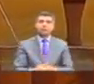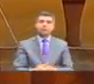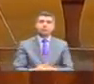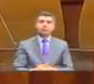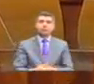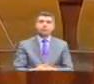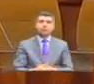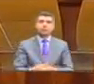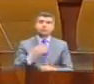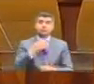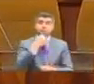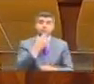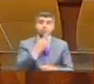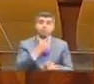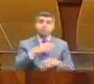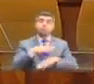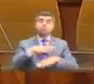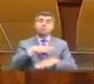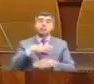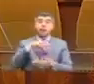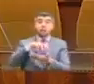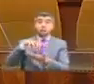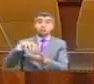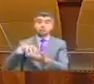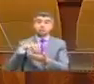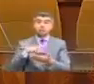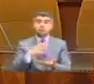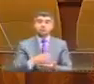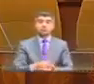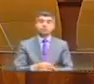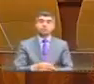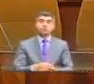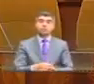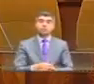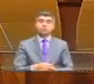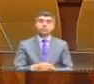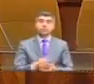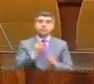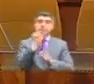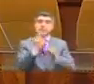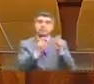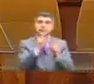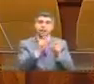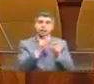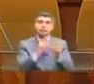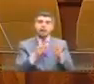ولكن السكان المدن العتيقه من بعد الفتره تعيش يعني